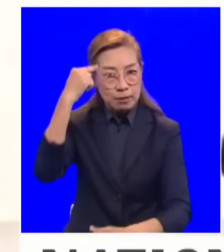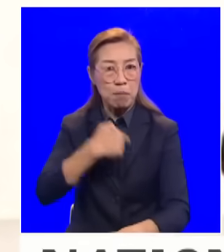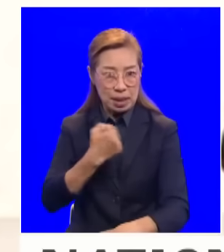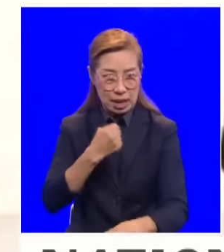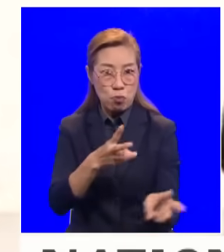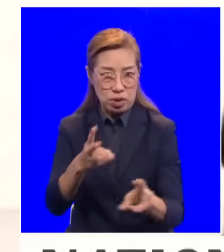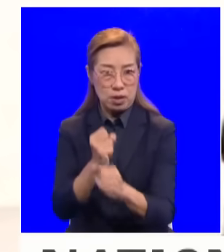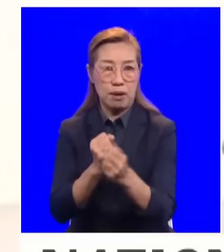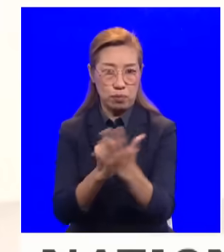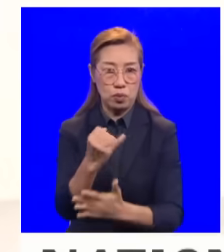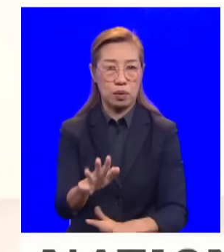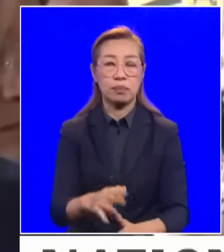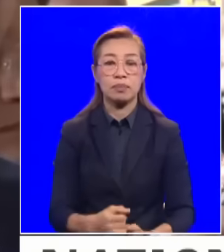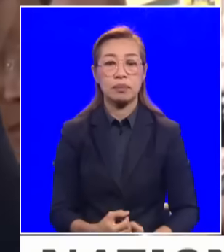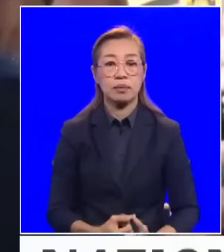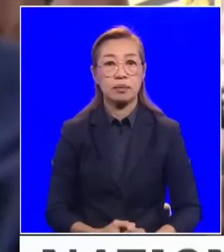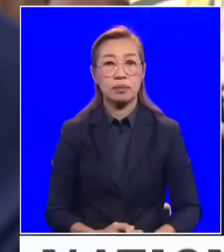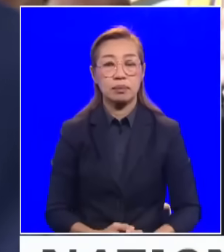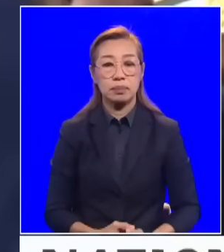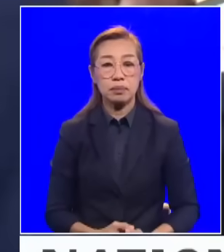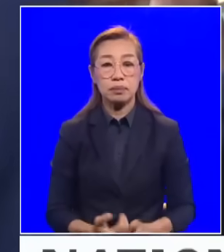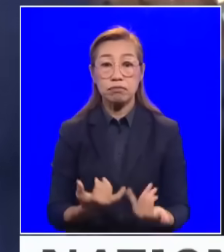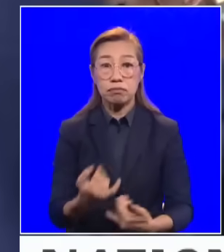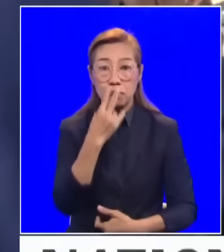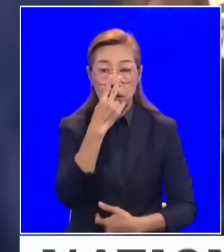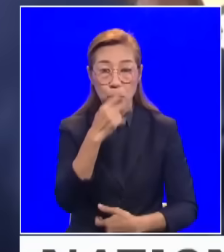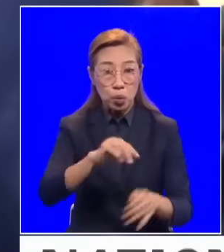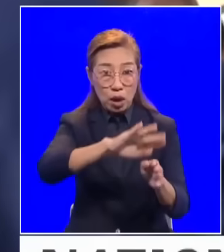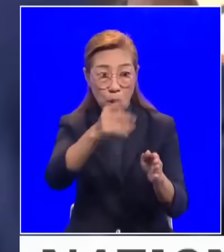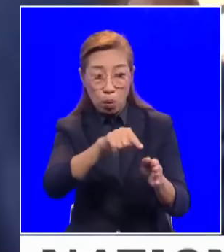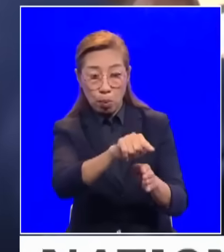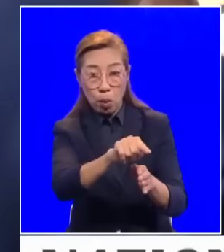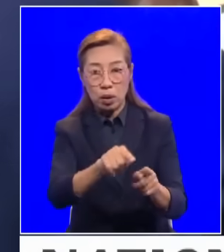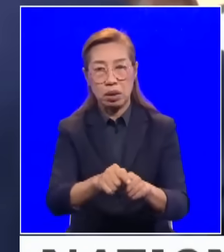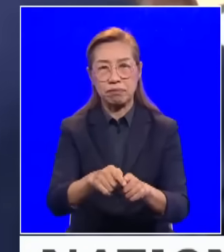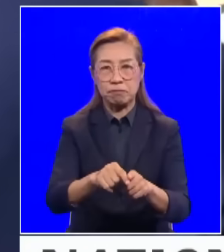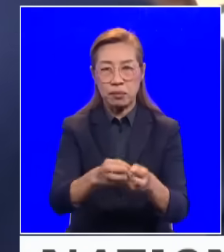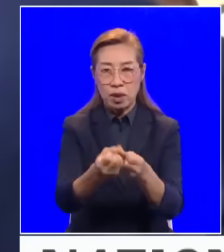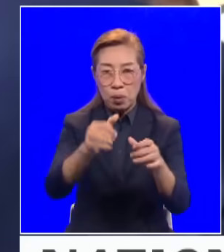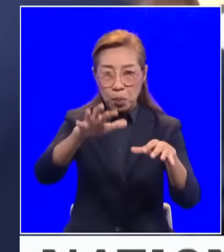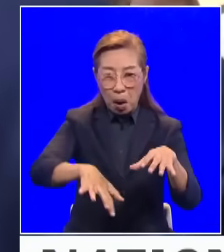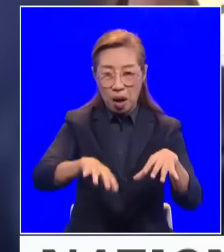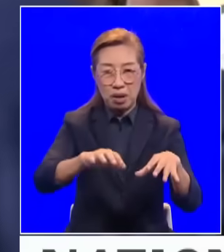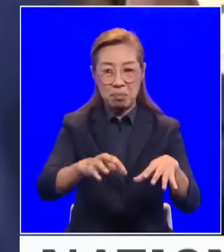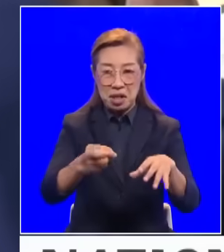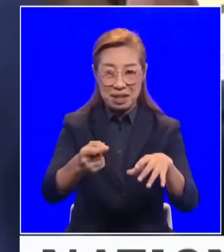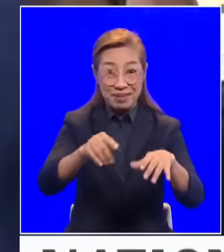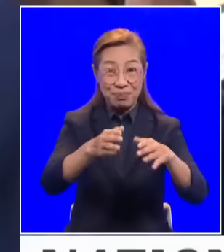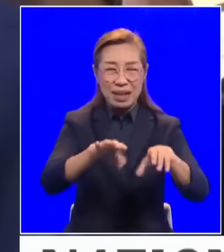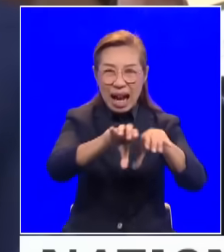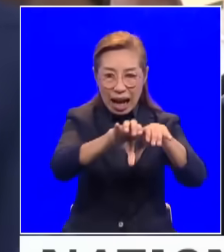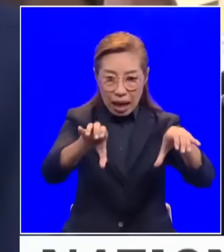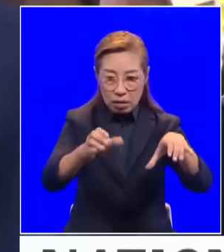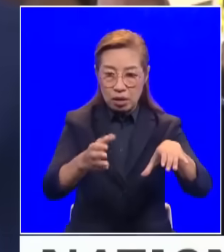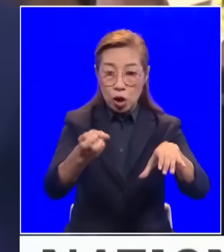แล้ว ตัวสภาพอากาศเนี่ยเราส่งเข้าไปได้แล้วก็ออกซิเจนมีครับสิ่งที่เรากังวลที่สุด